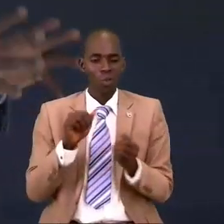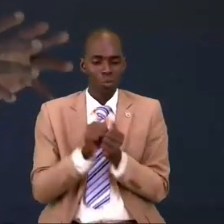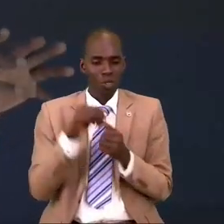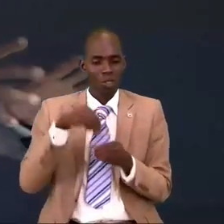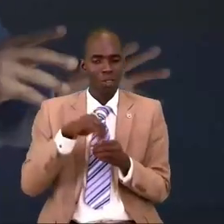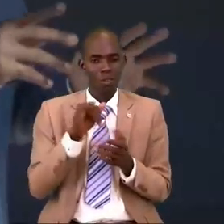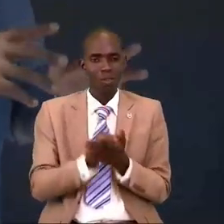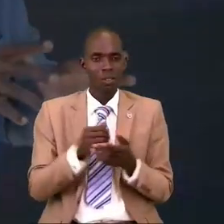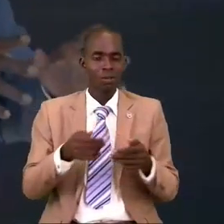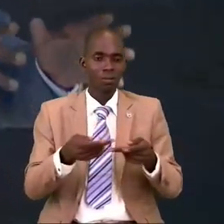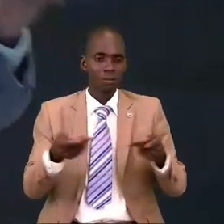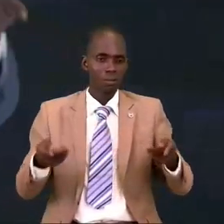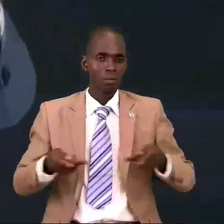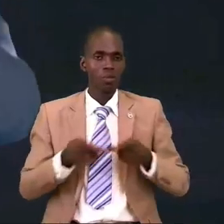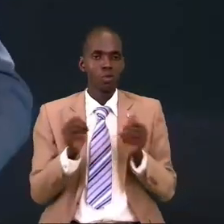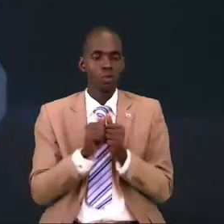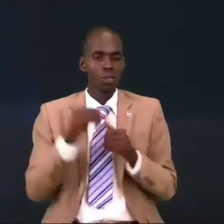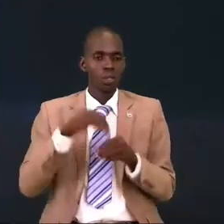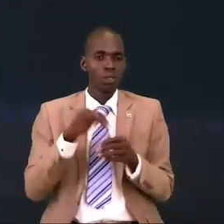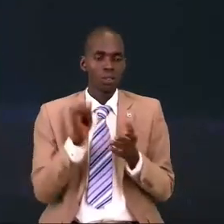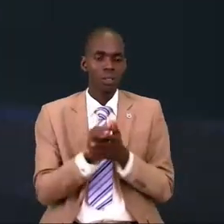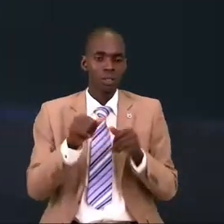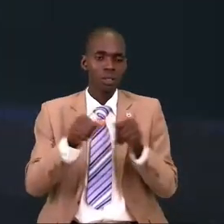circonférence, partout où tu iras,